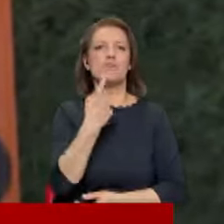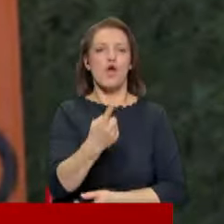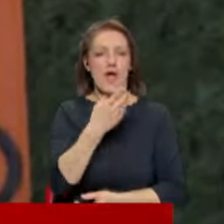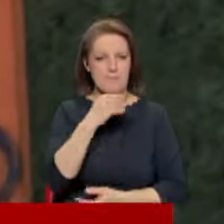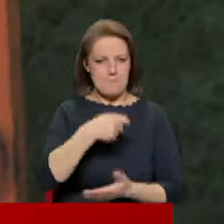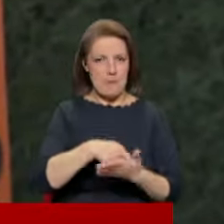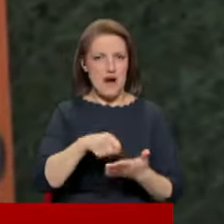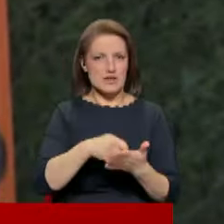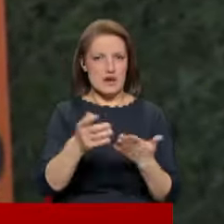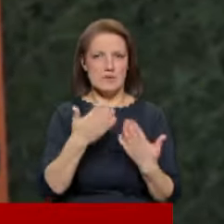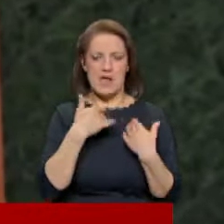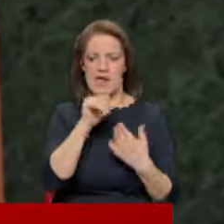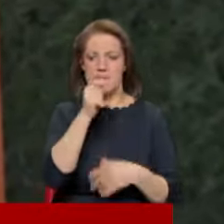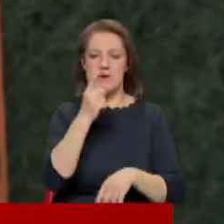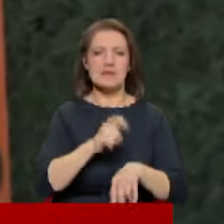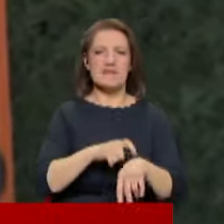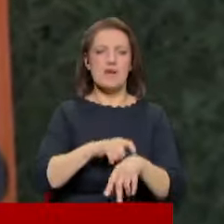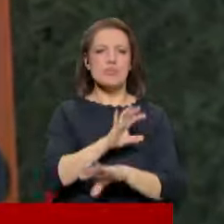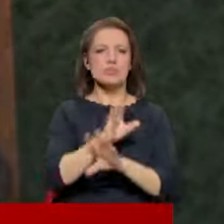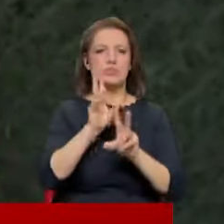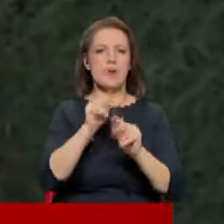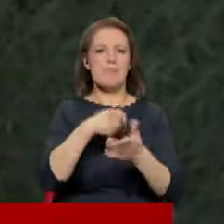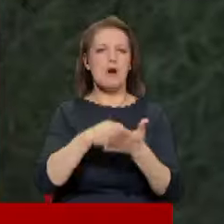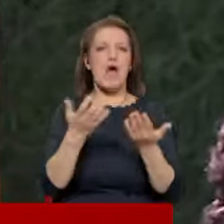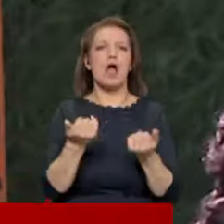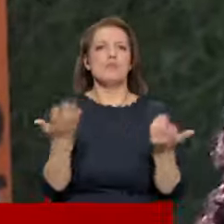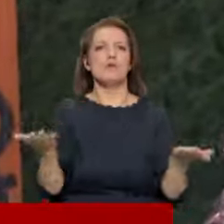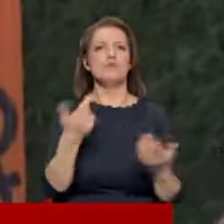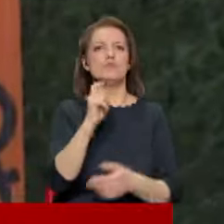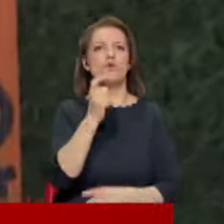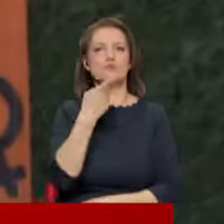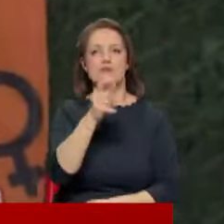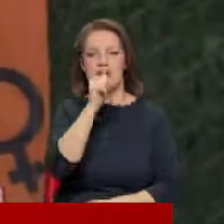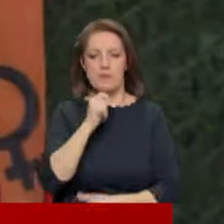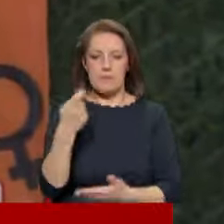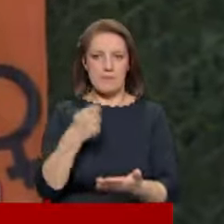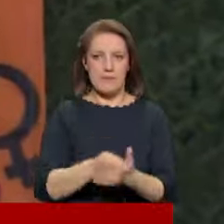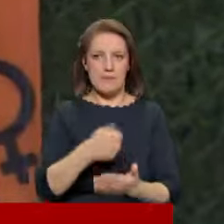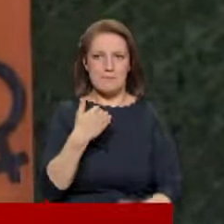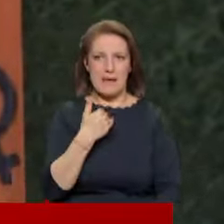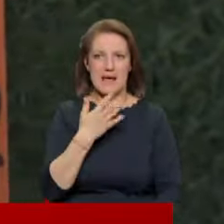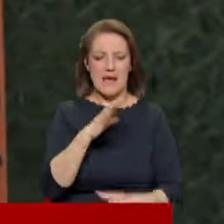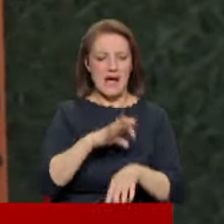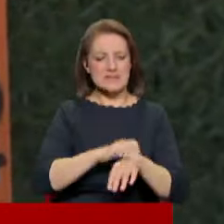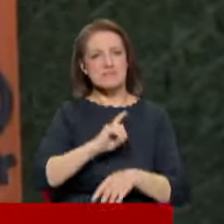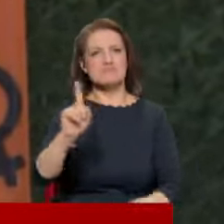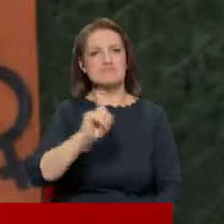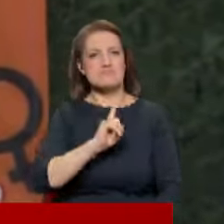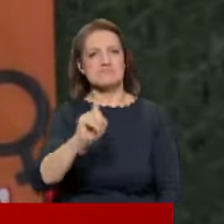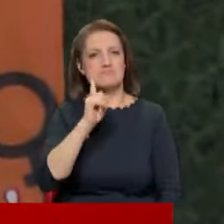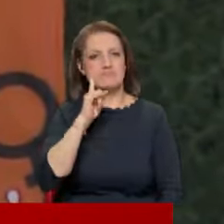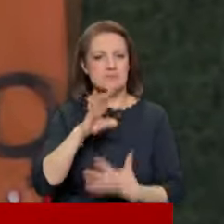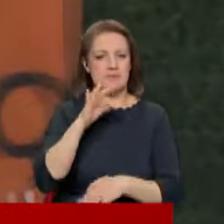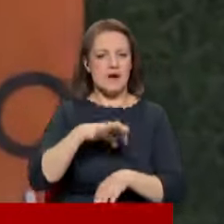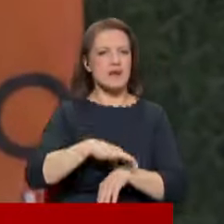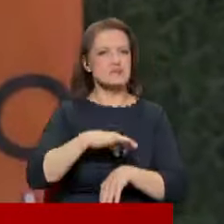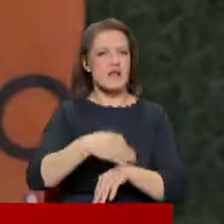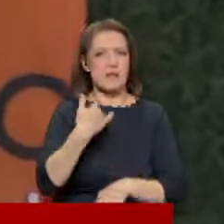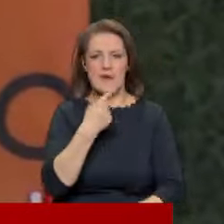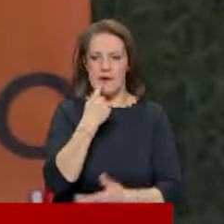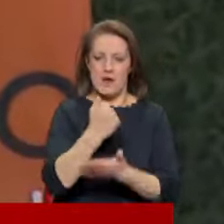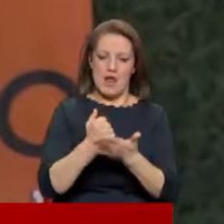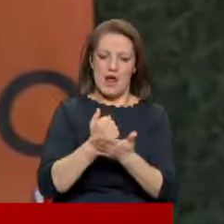emekli maaşı. Ben hiçbir zaman tam bir maaş almadım. 9600 yatırıldı ve ben sürekli hastaneye giden bir insanım, rahatsızım.